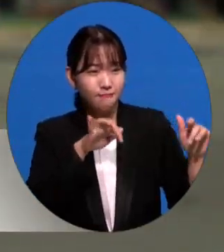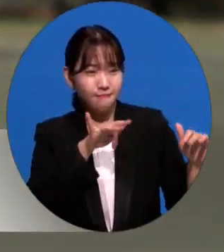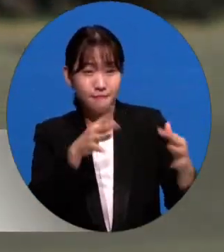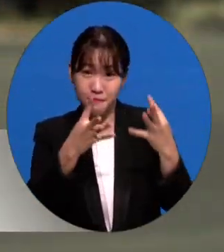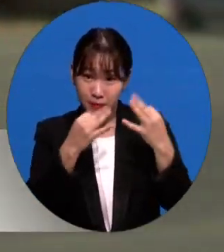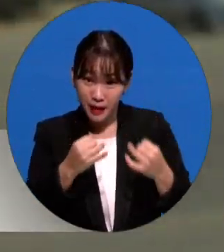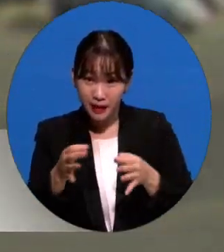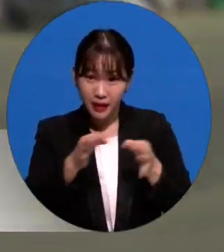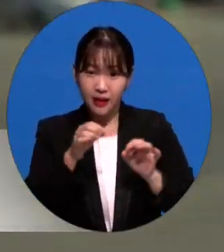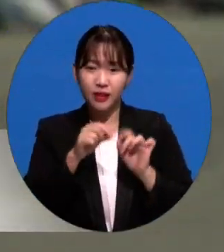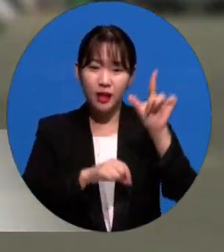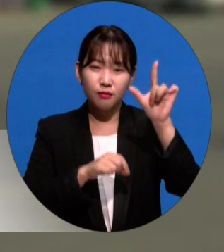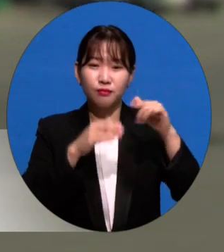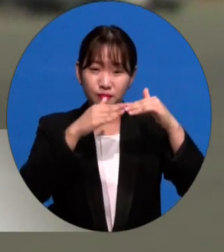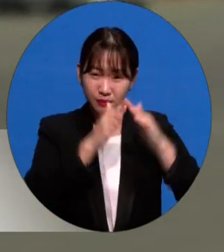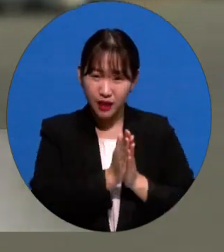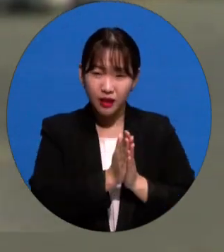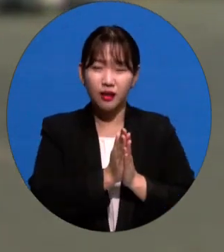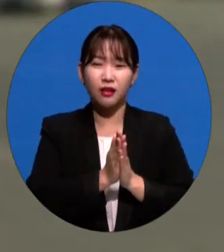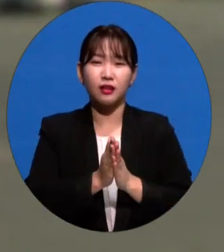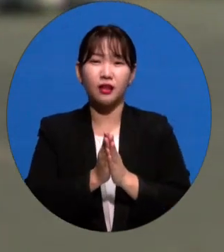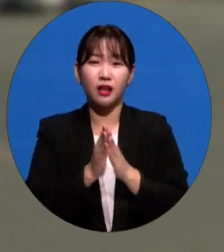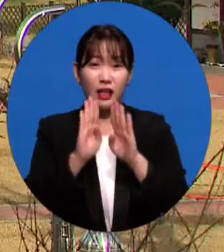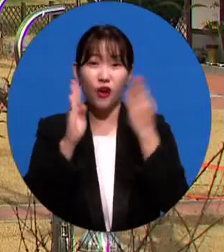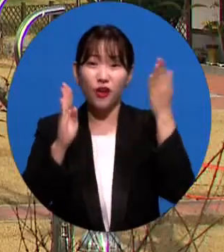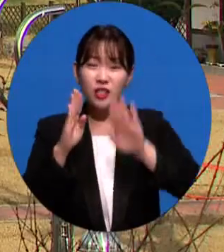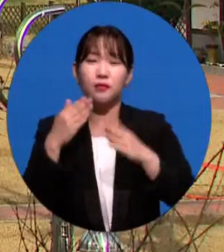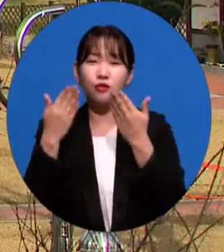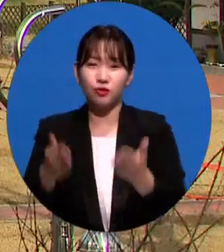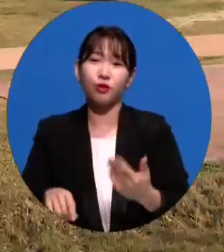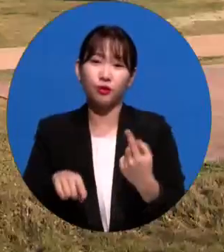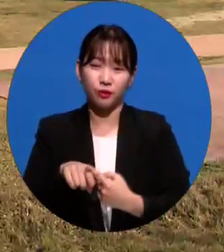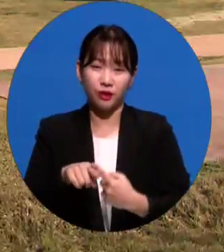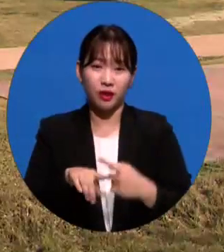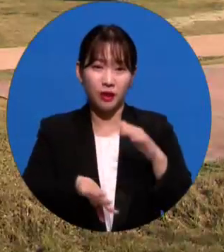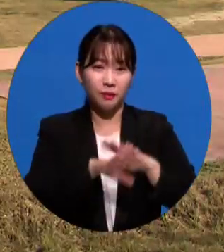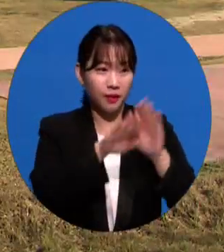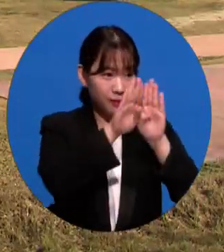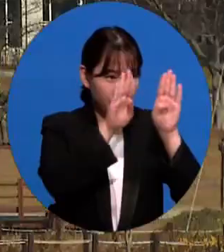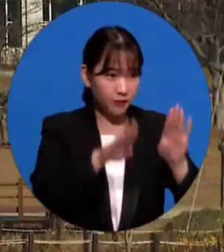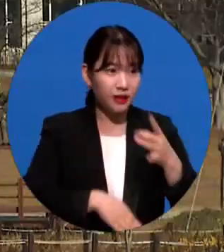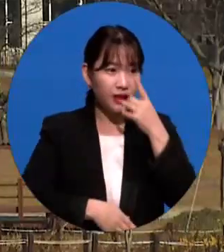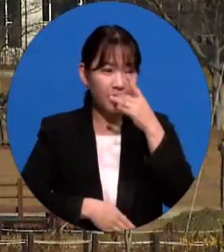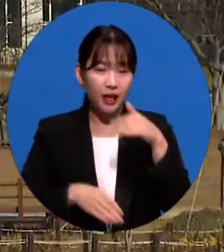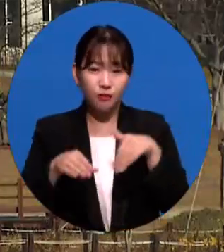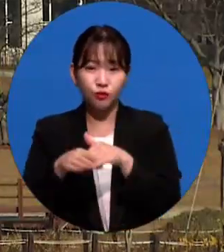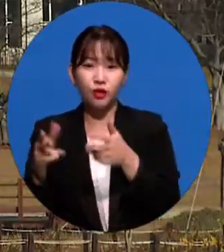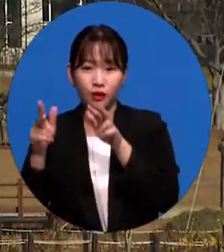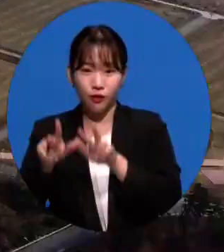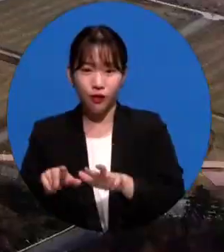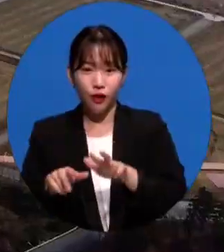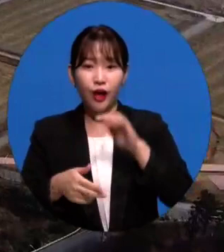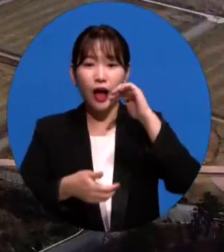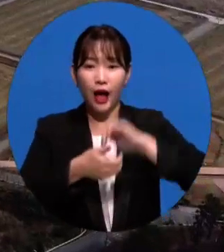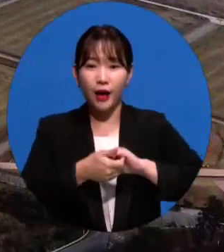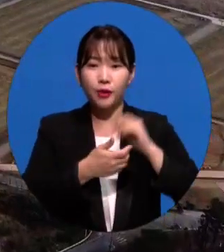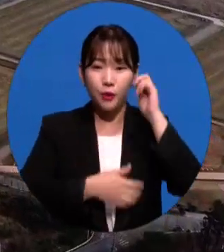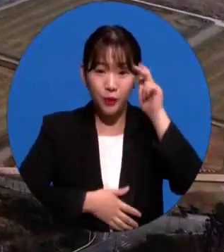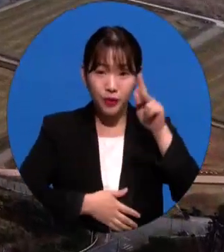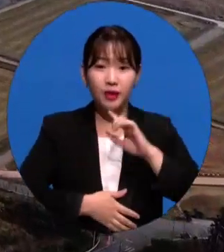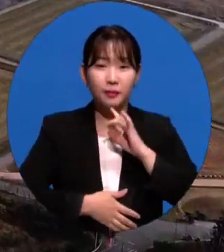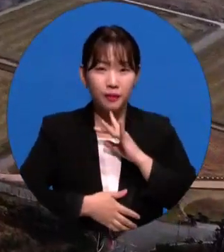대부분은 폐업했거나 개점 휴업 상태입니다 농업박물관 쌀 문화 테마공원 한옥 호텔만이